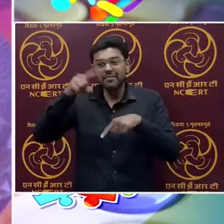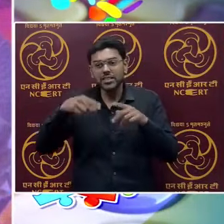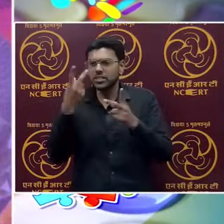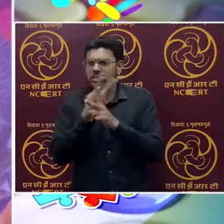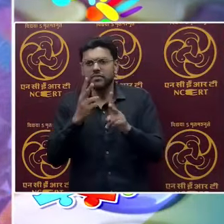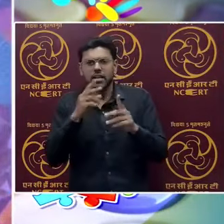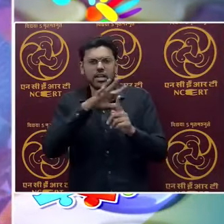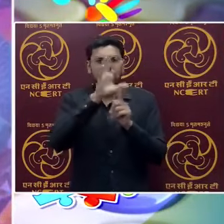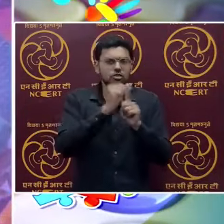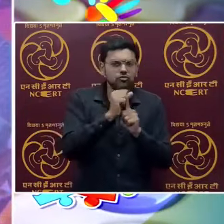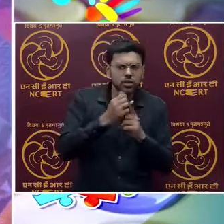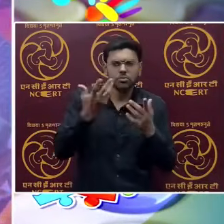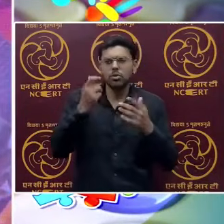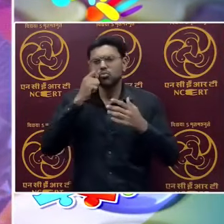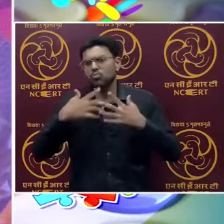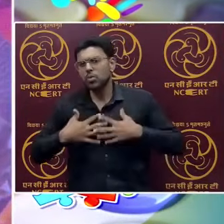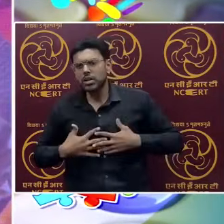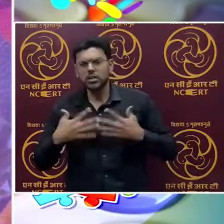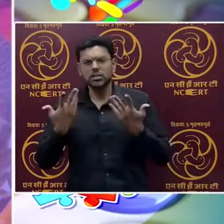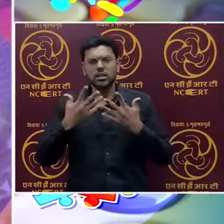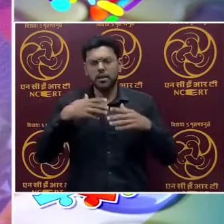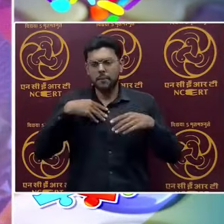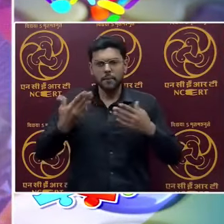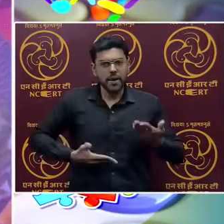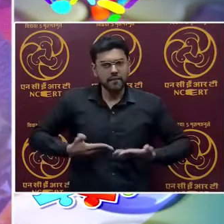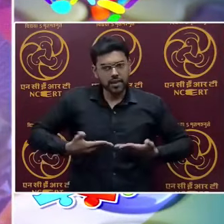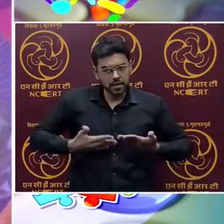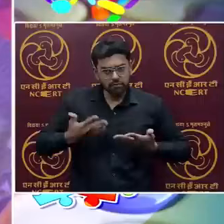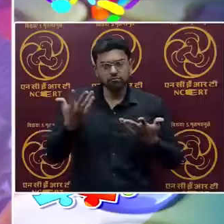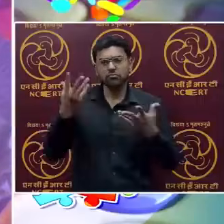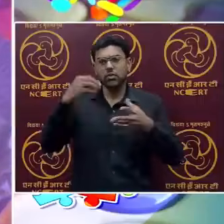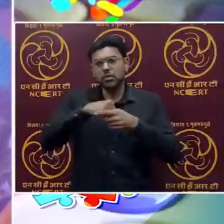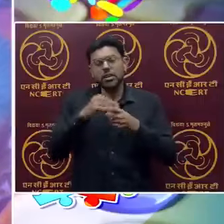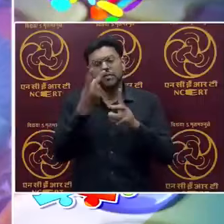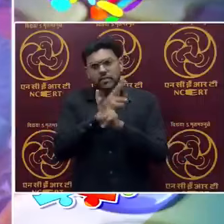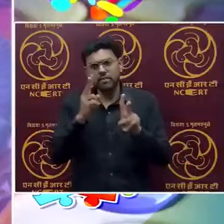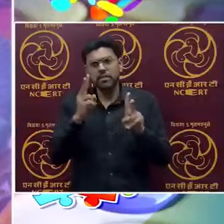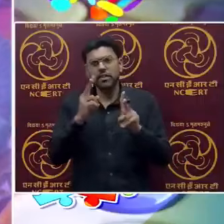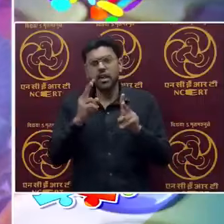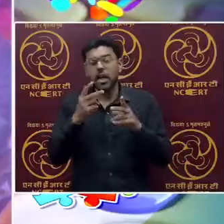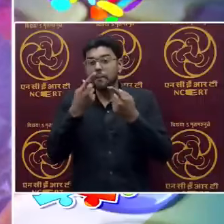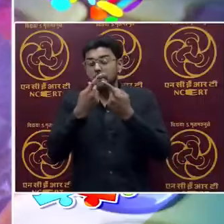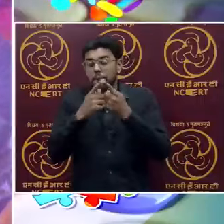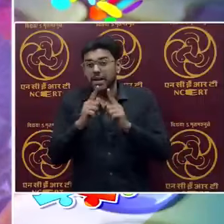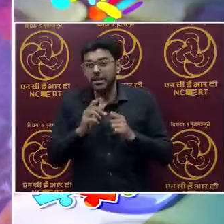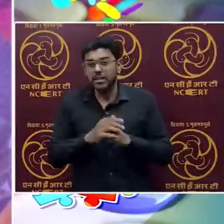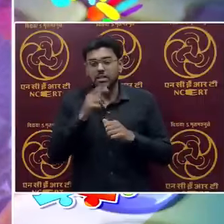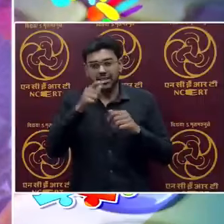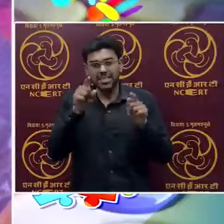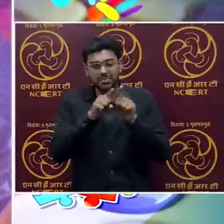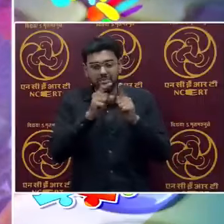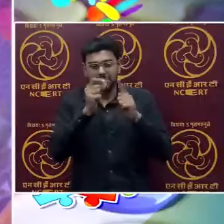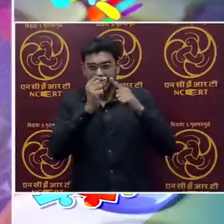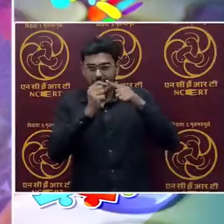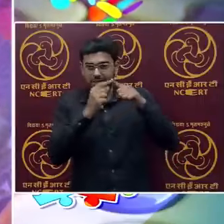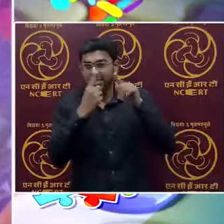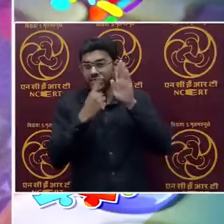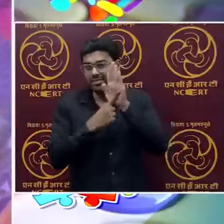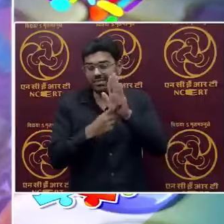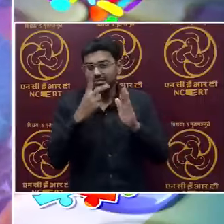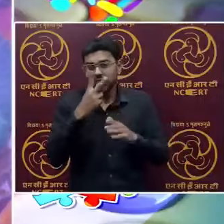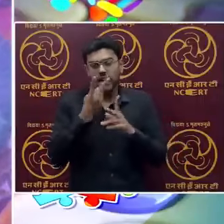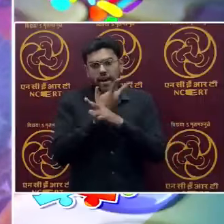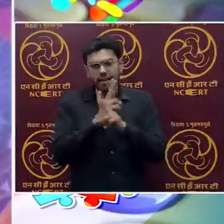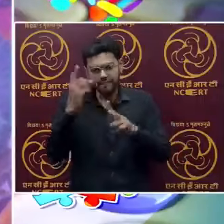होती है, cultures में भी होती है, human beings में भी होती है, हमारे behaviors में भी होती है. And then your PPT also says it's just a different kind